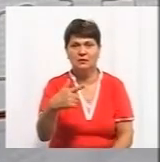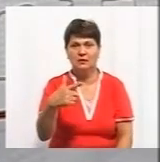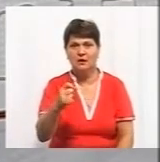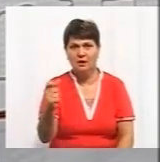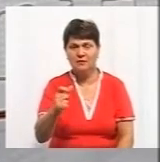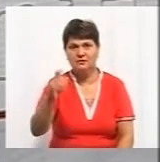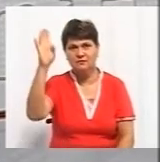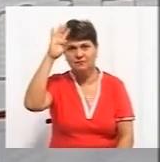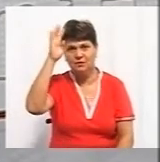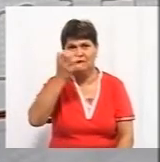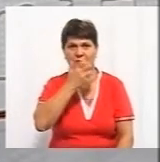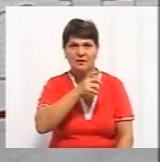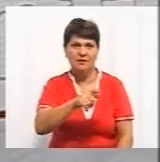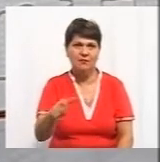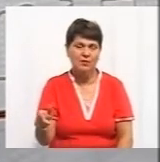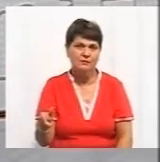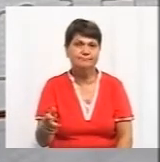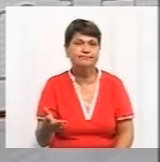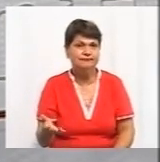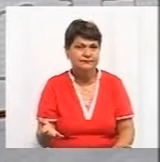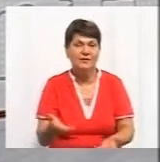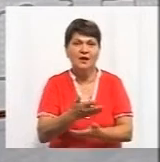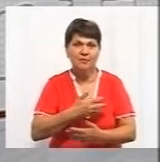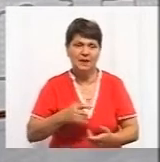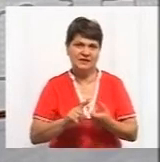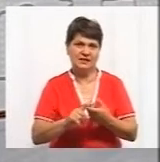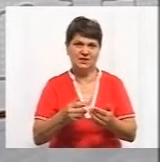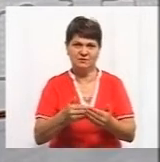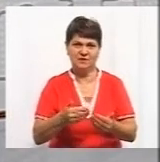вода, тепло, ну і так далі. Тому що ми від цього залежимо. Ми ж